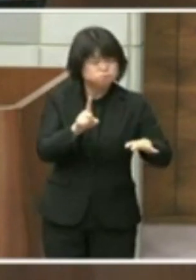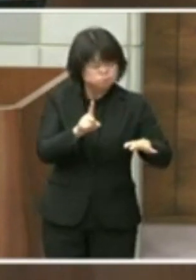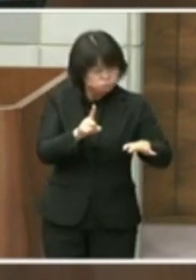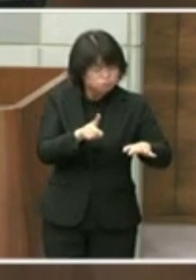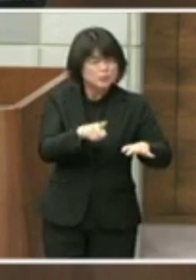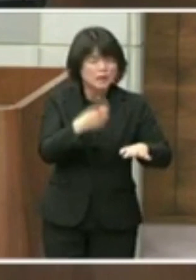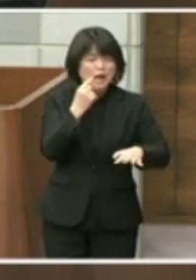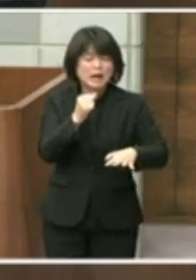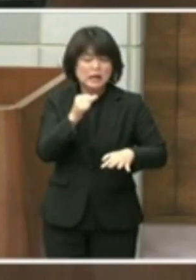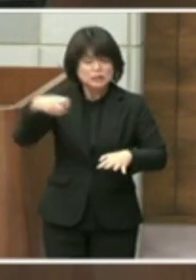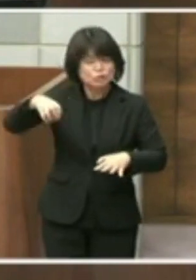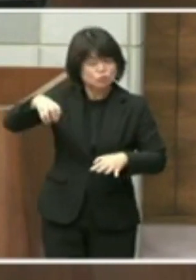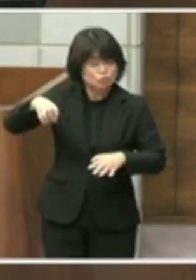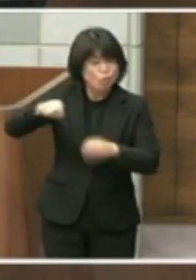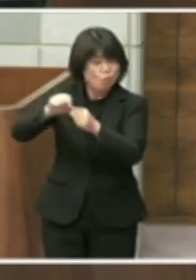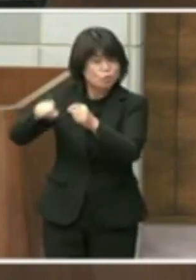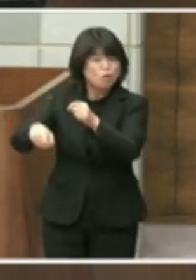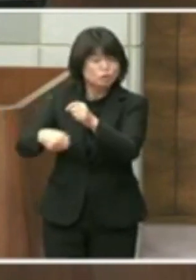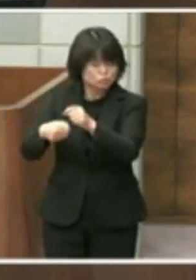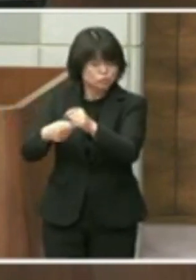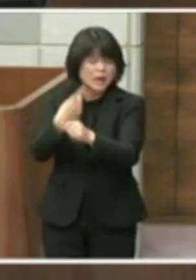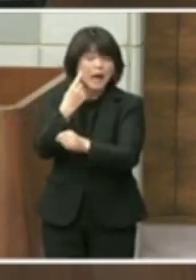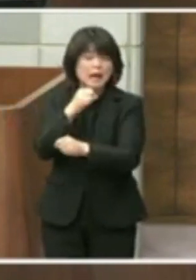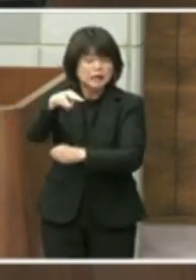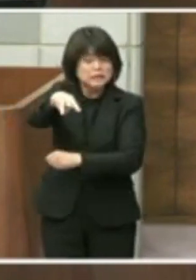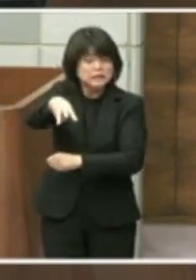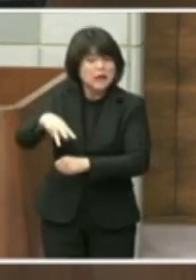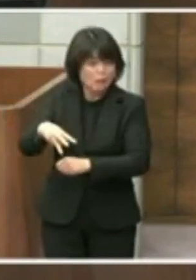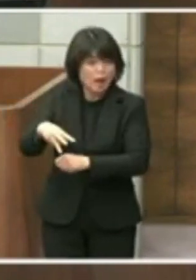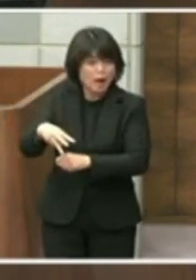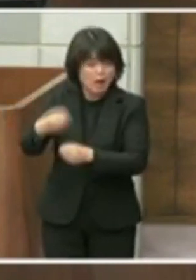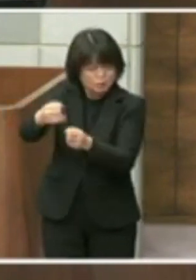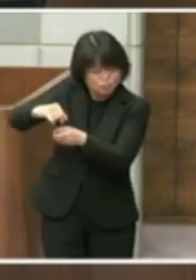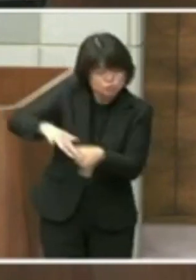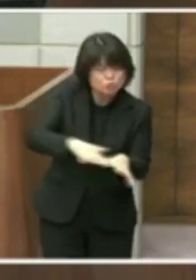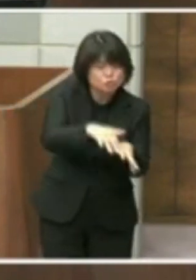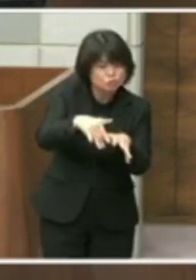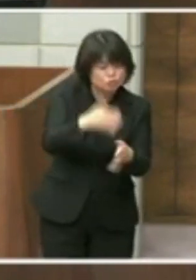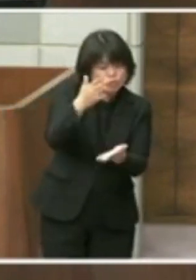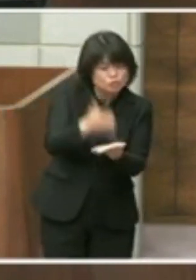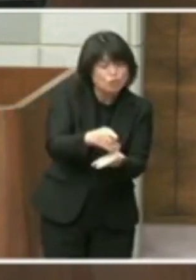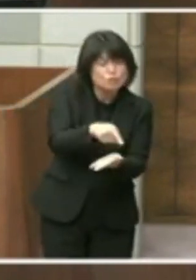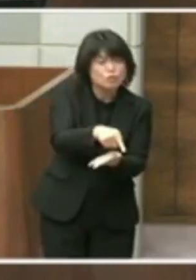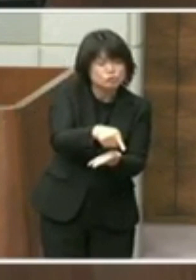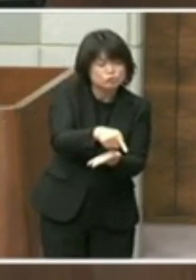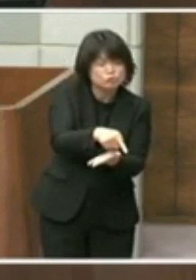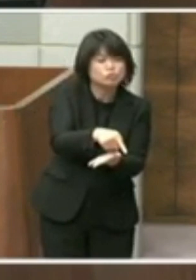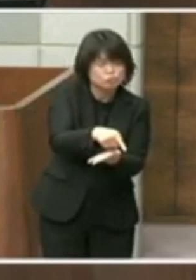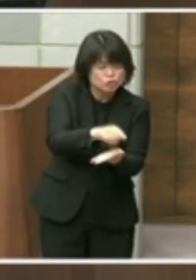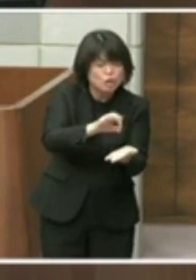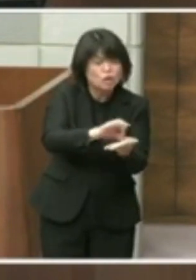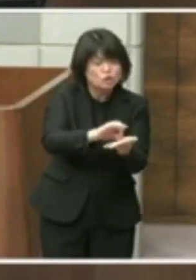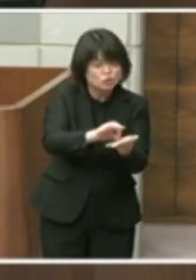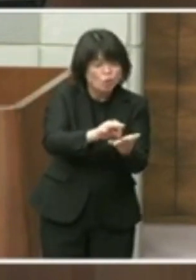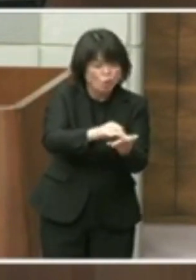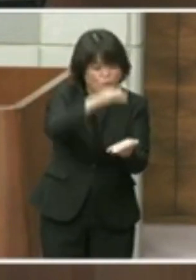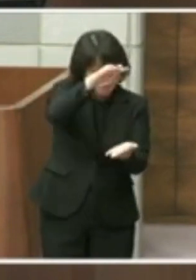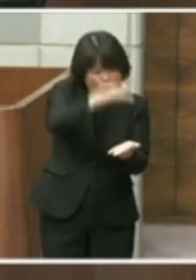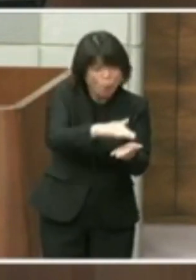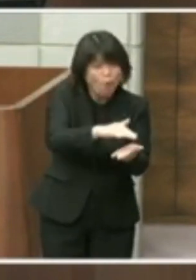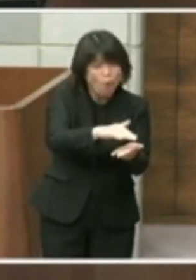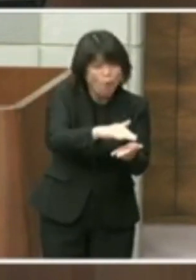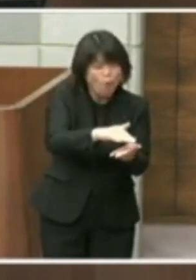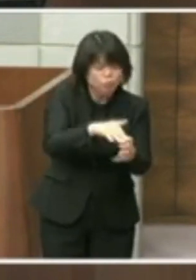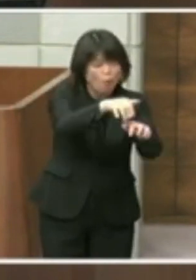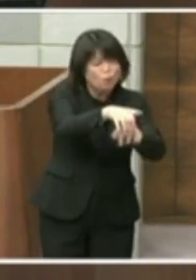石市水道局による明石川河川水の取水廃止による使用量廃止と農業者